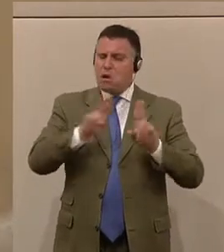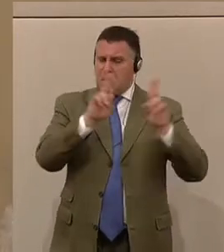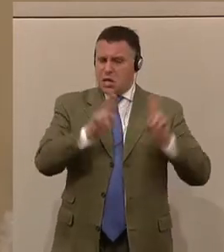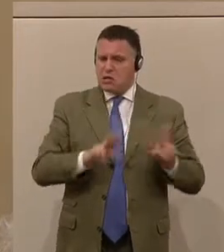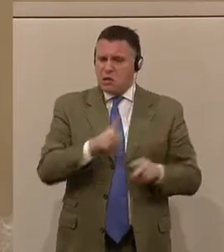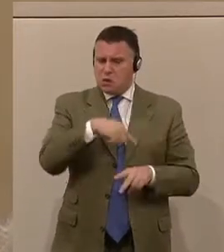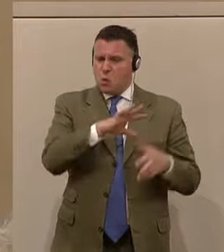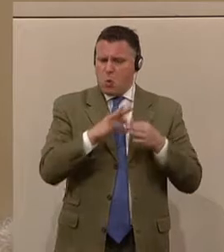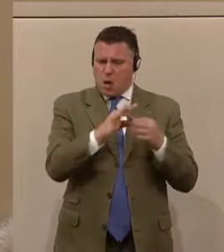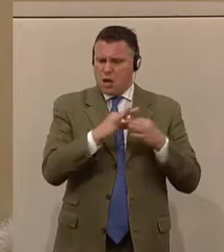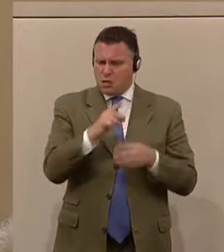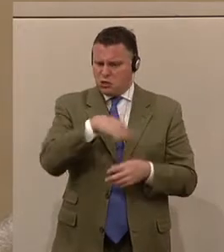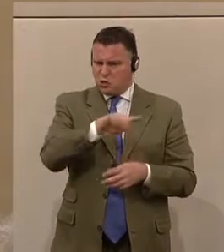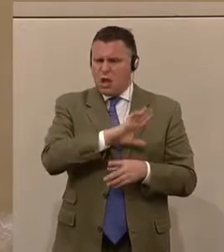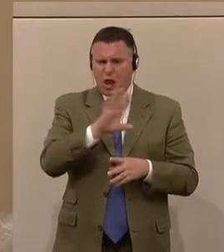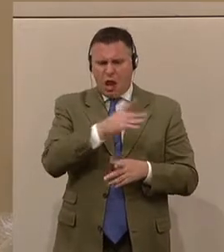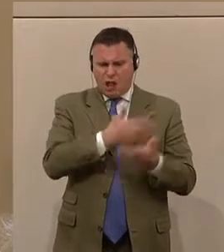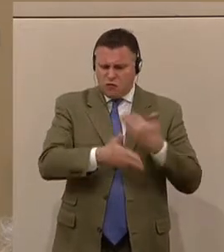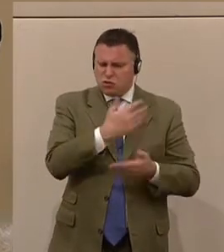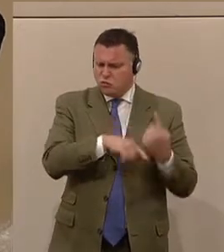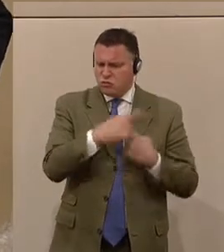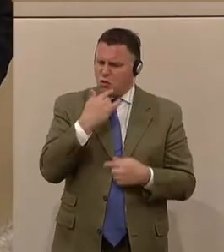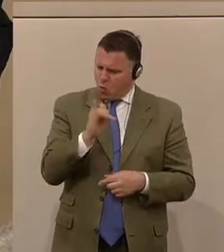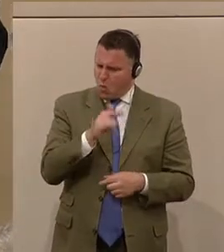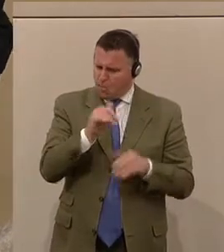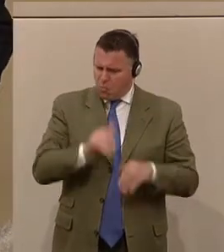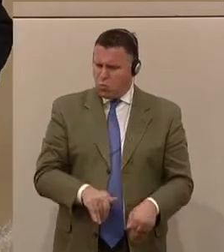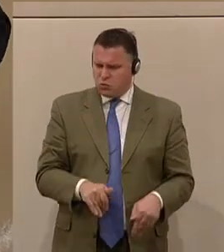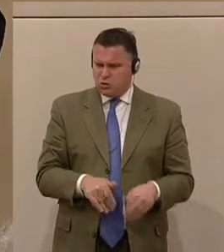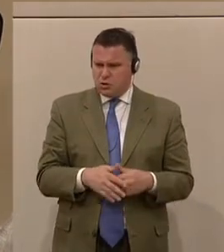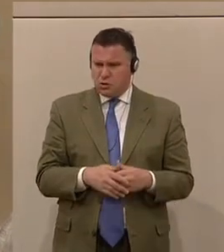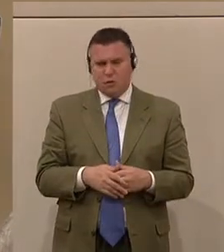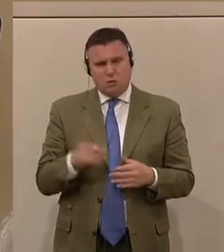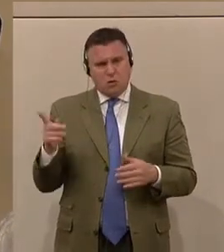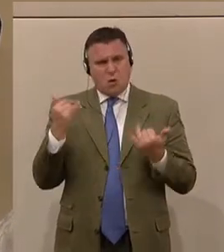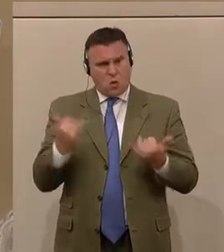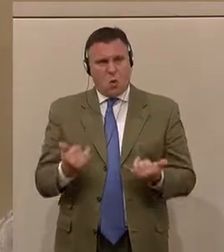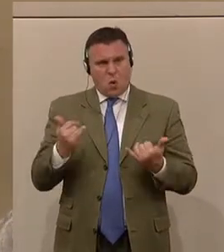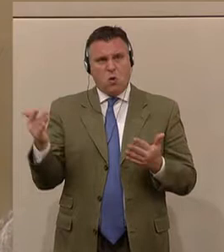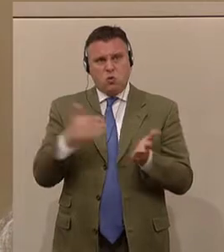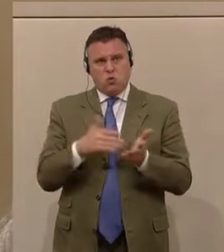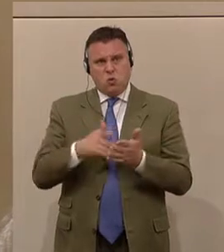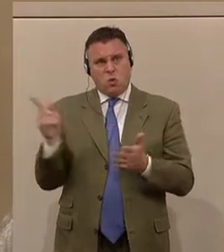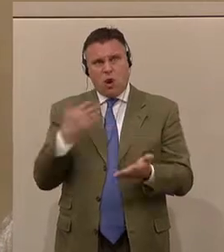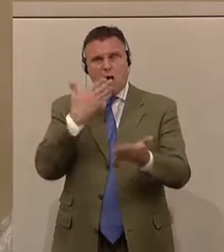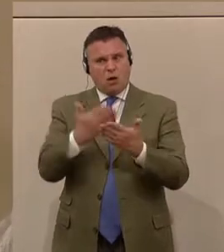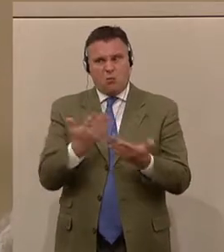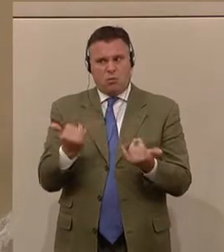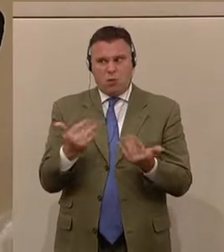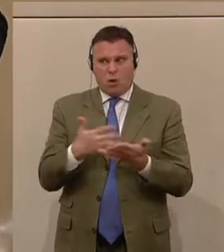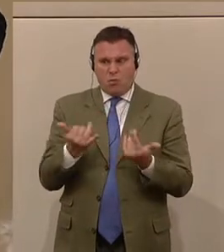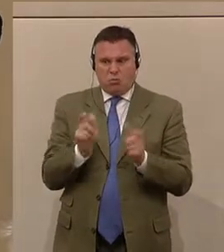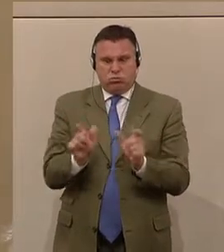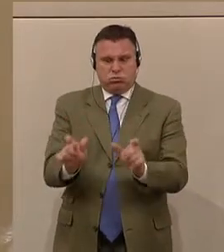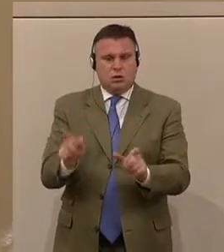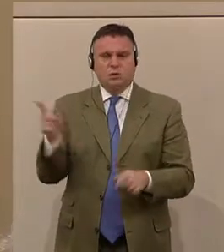internationalen Organisationen, von allen Ökonomen befürwortet ist. Ja, da stehen Sie sicher heute noch im Weg mit dieser Argumentation. Wenn Sie sagen,